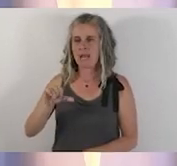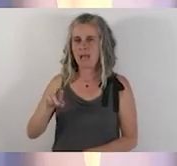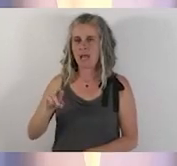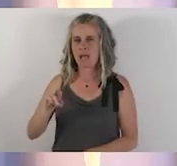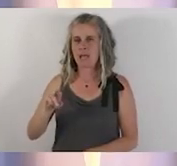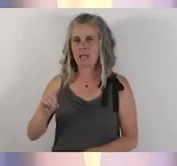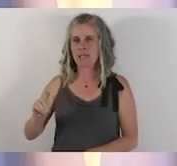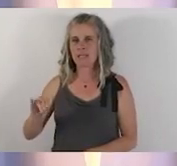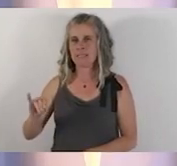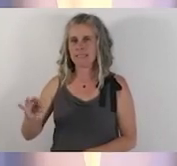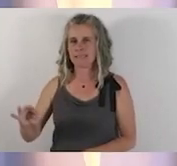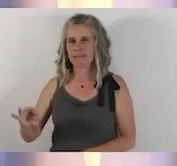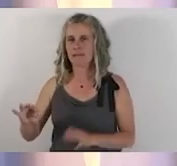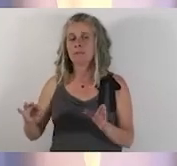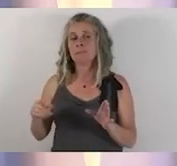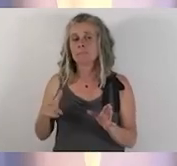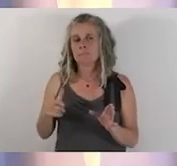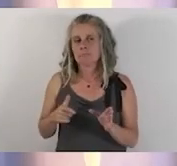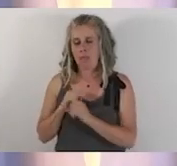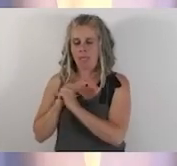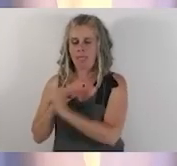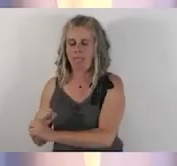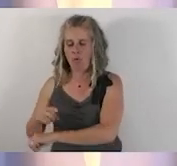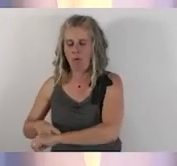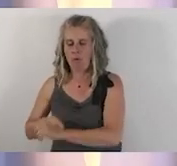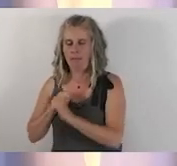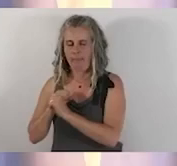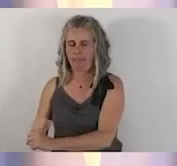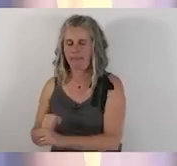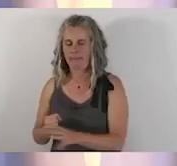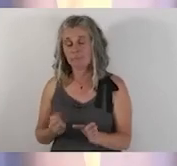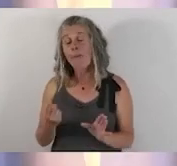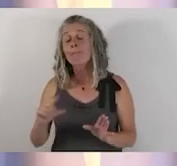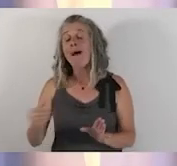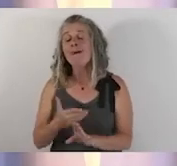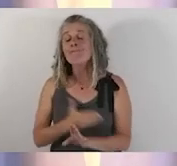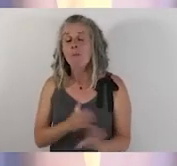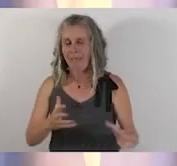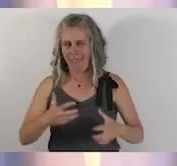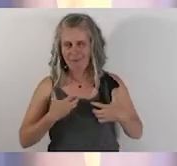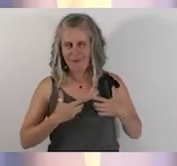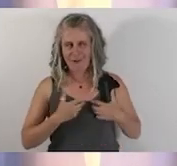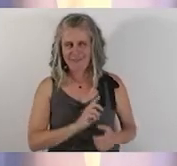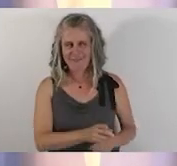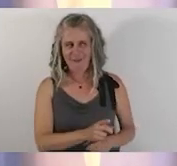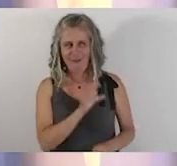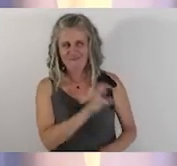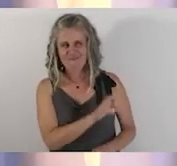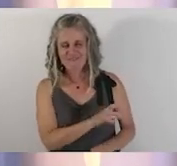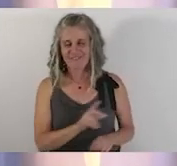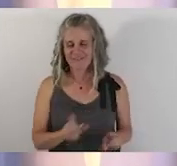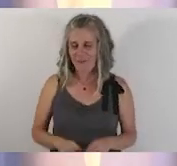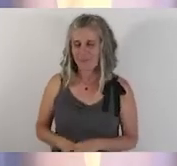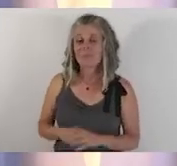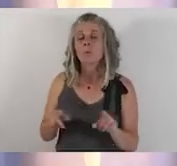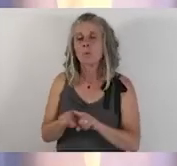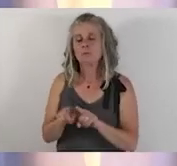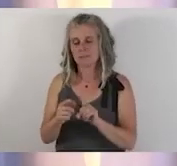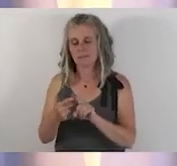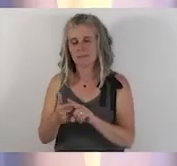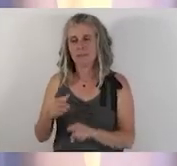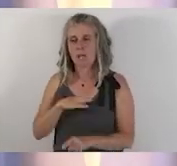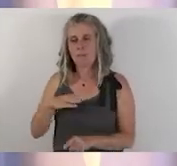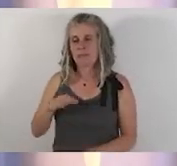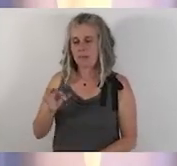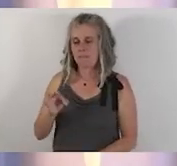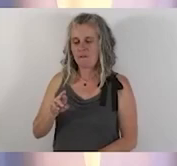lever, c'est normal. C'est pas parce qu'il est fâché. Et que Madame Fréchel également, je